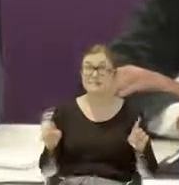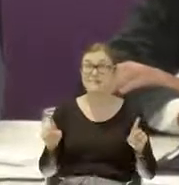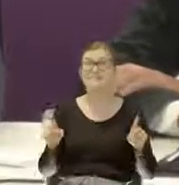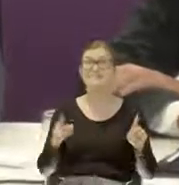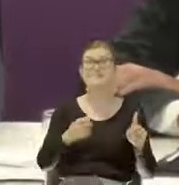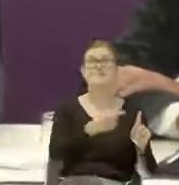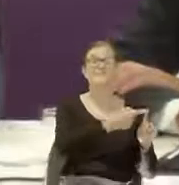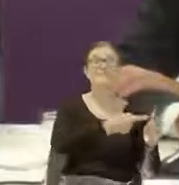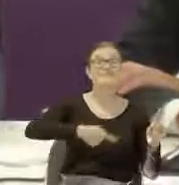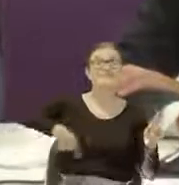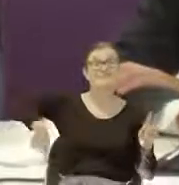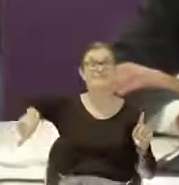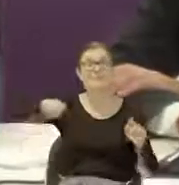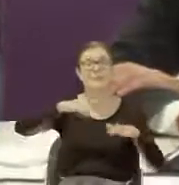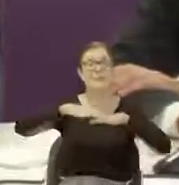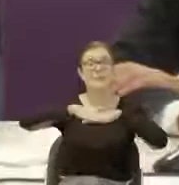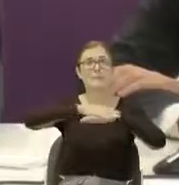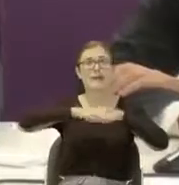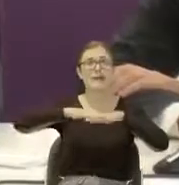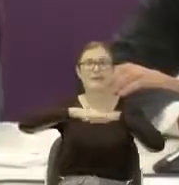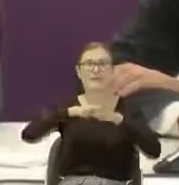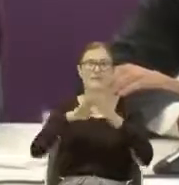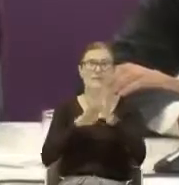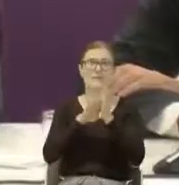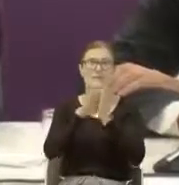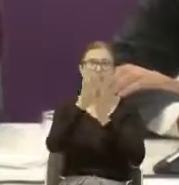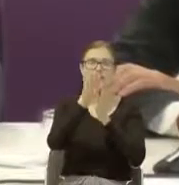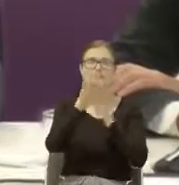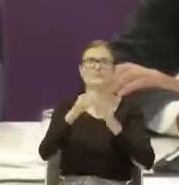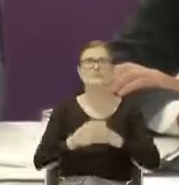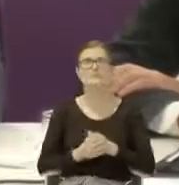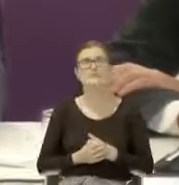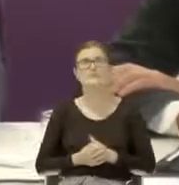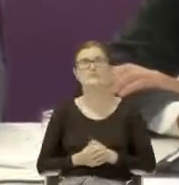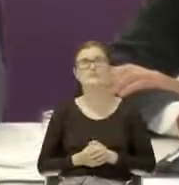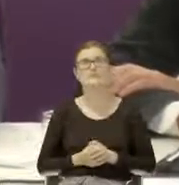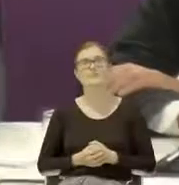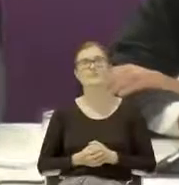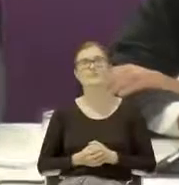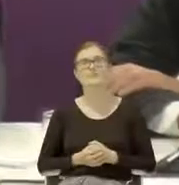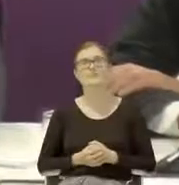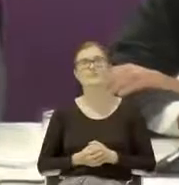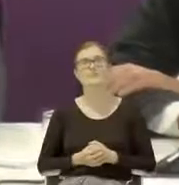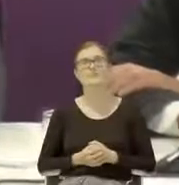Il n'y a pas de développement national sans développement local.